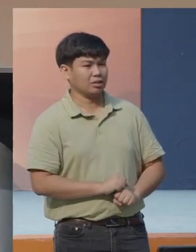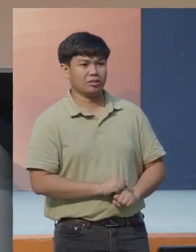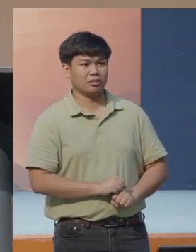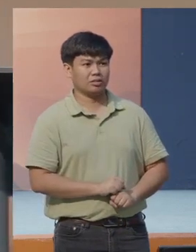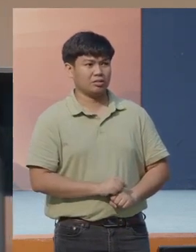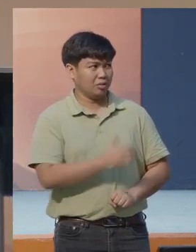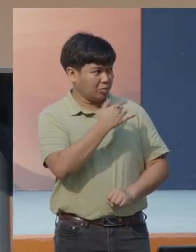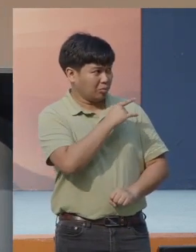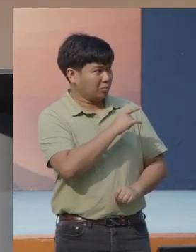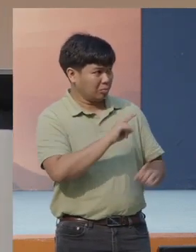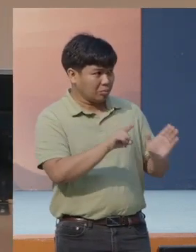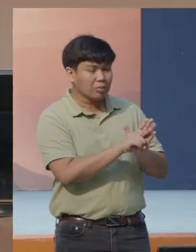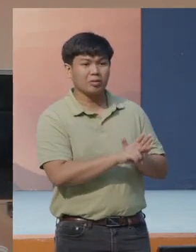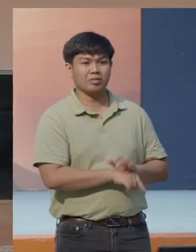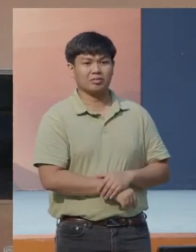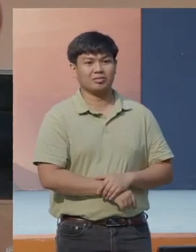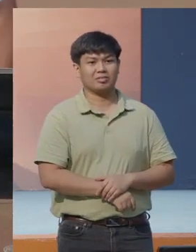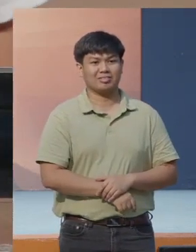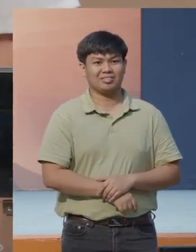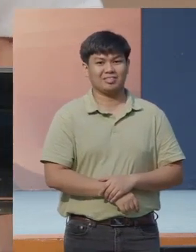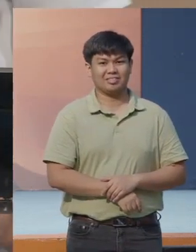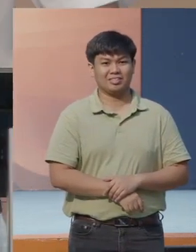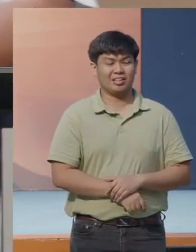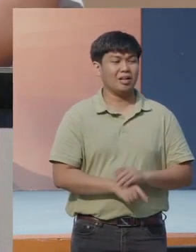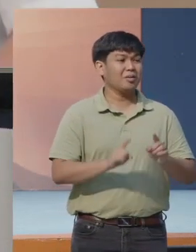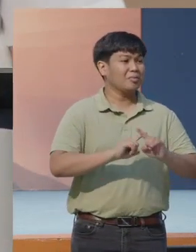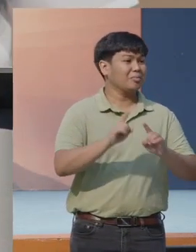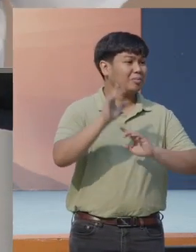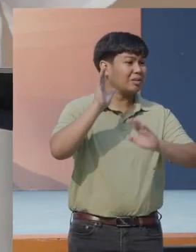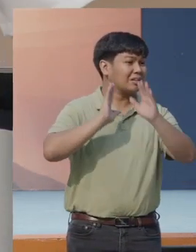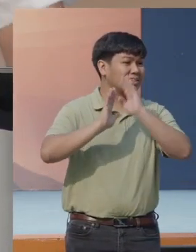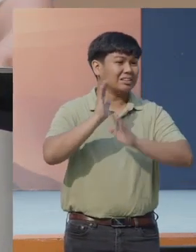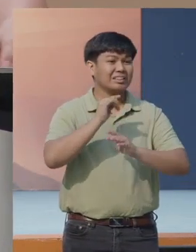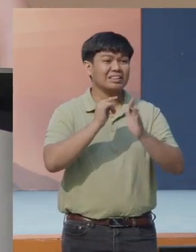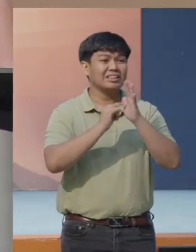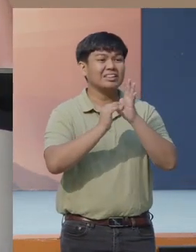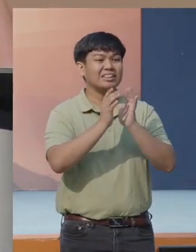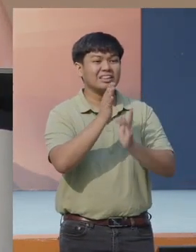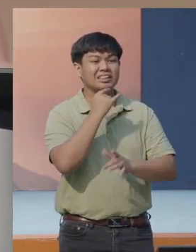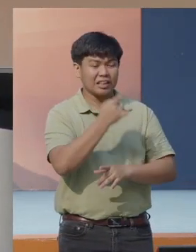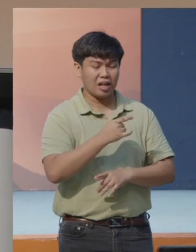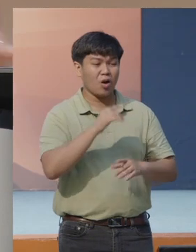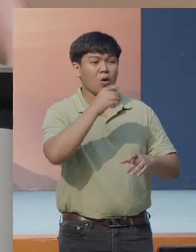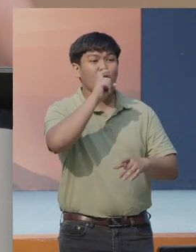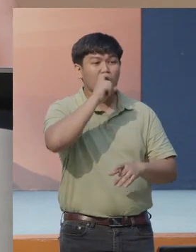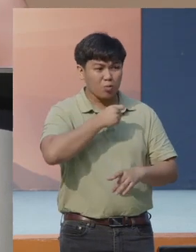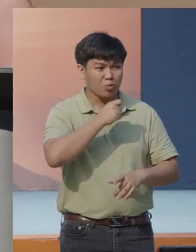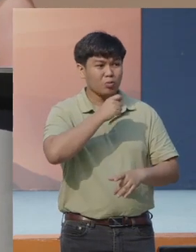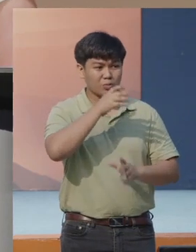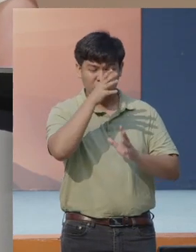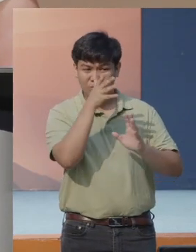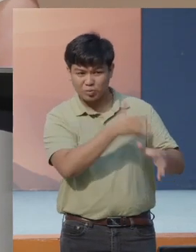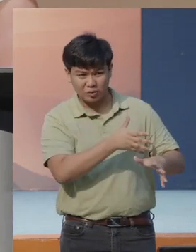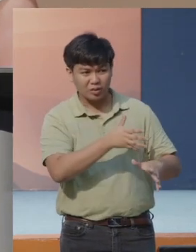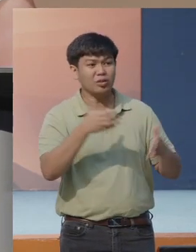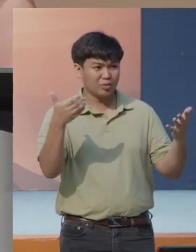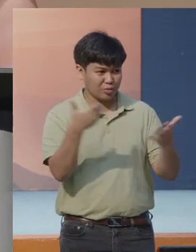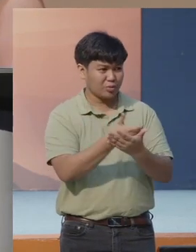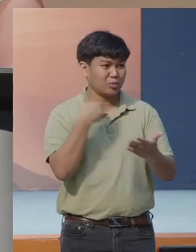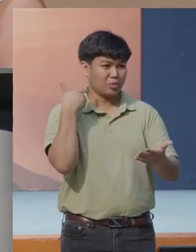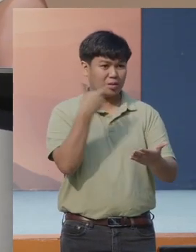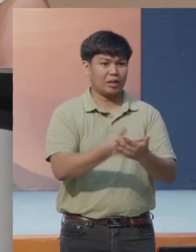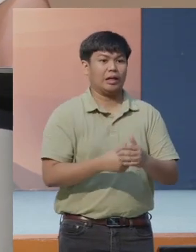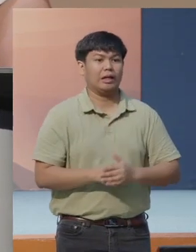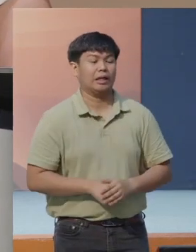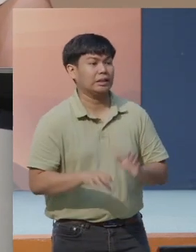is gone, the new has come. Pero alam niyo yan. Pag lumagpas na ng 15 minutes yung order ninyo